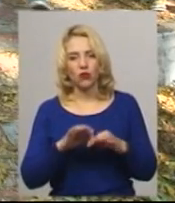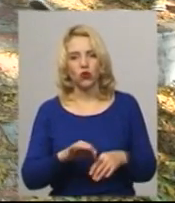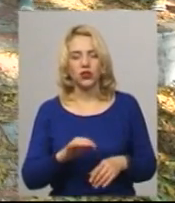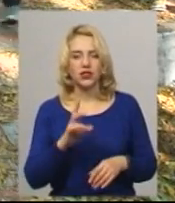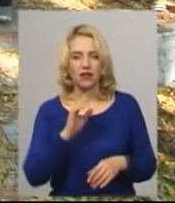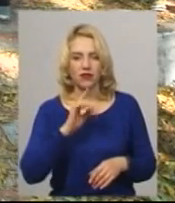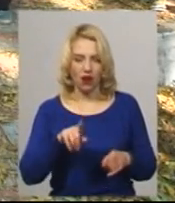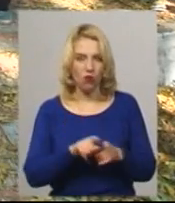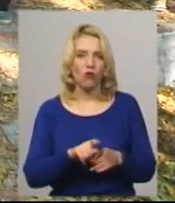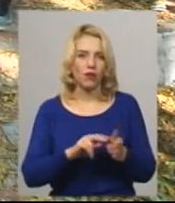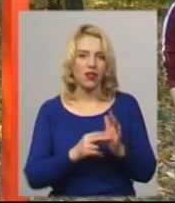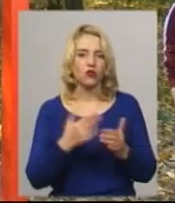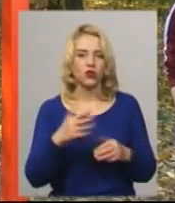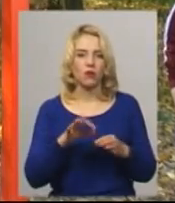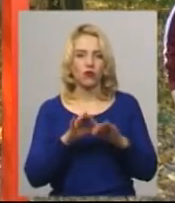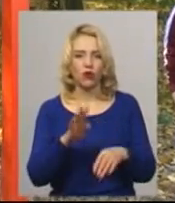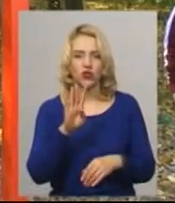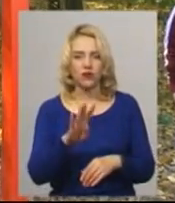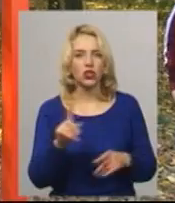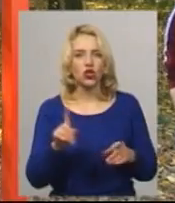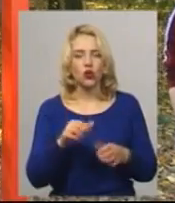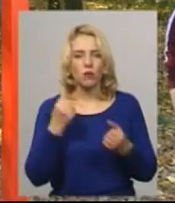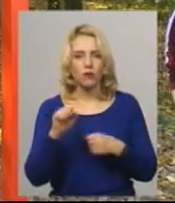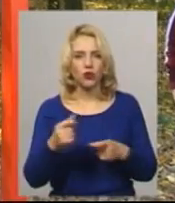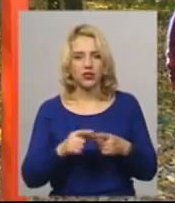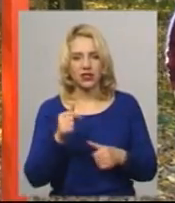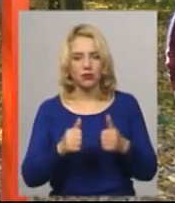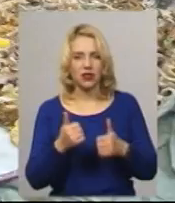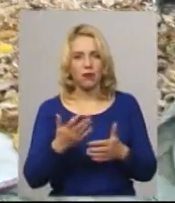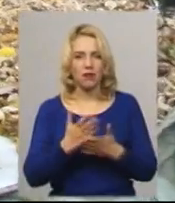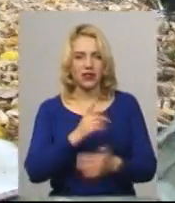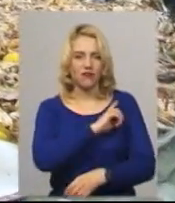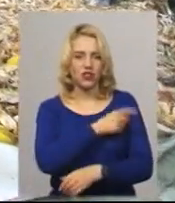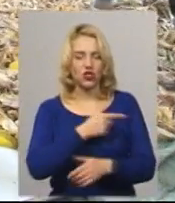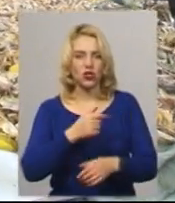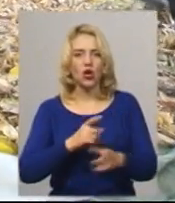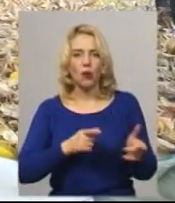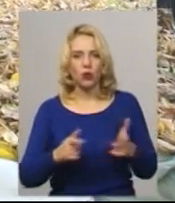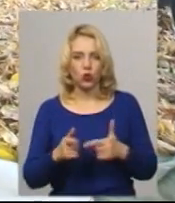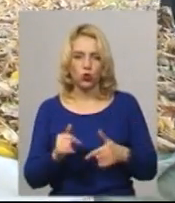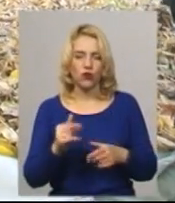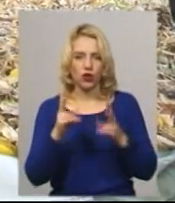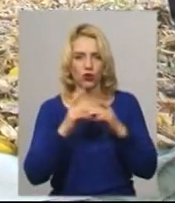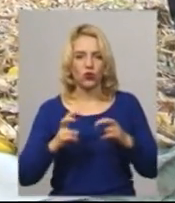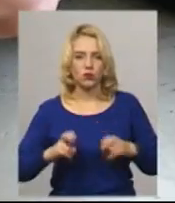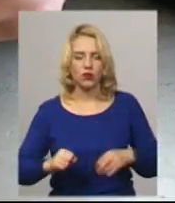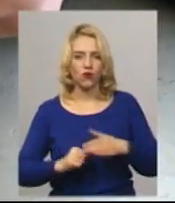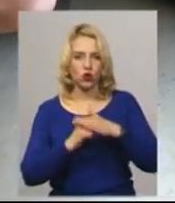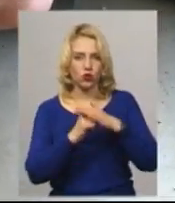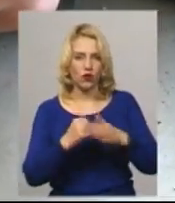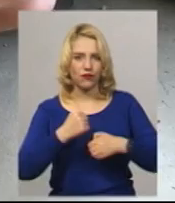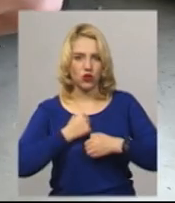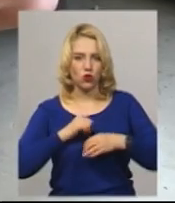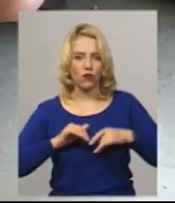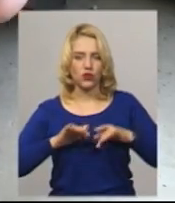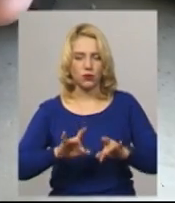Ми його проводимо вже вчетверте. Щоб перемогти у змаганні, потрібно мати хорошу фізичну підготовку та розбиратися в основах військової справи,